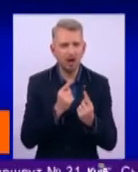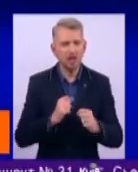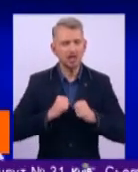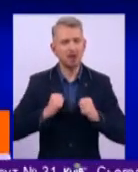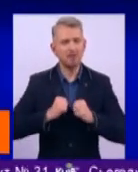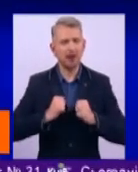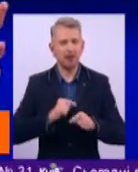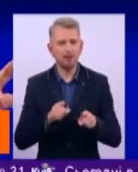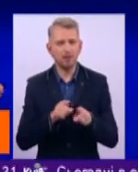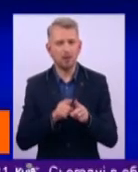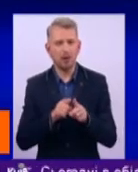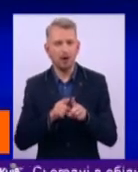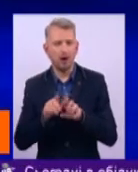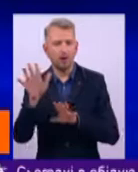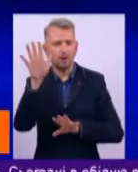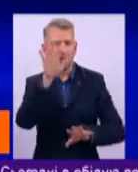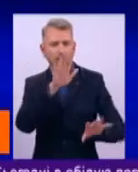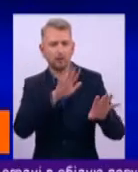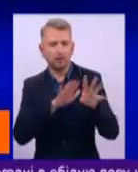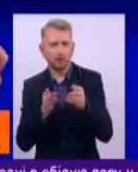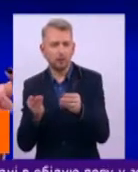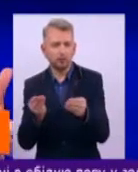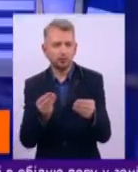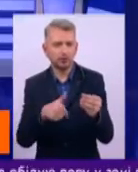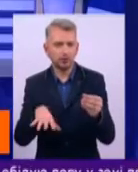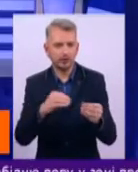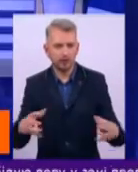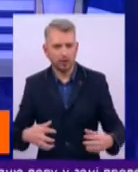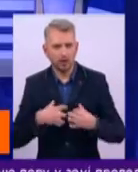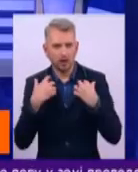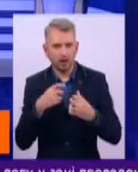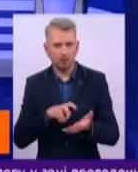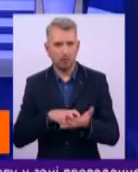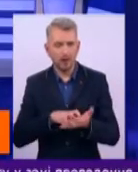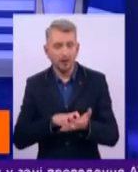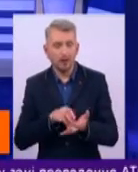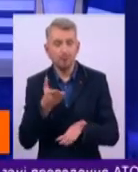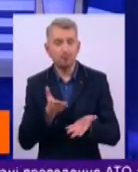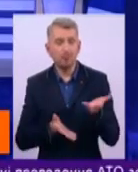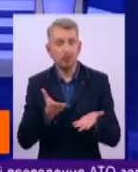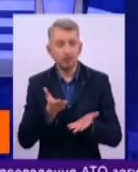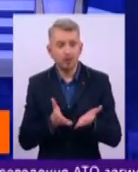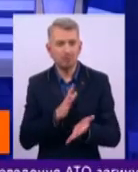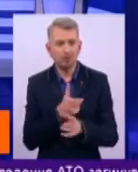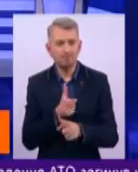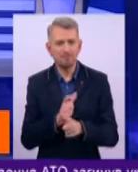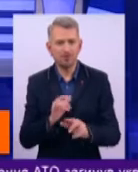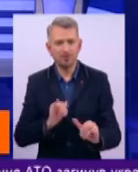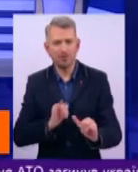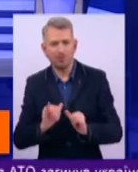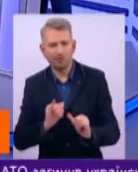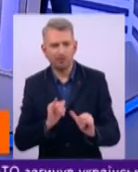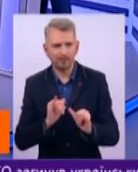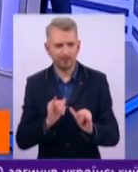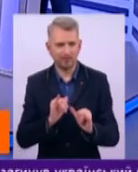ось такого туману напустити, щоб всі були перелякані, боялися і, можливо, в певних моментах були більш лояльними в